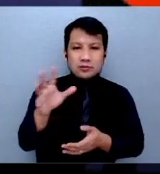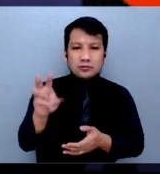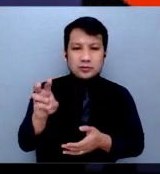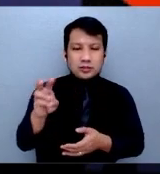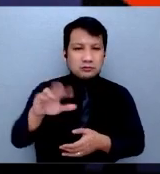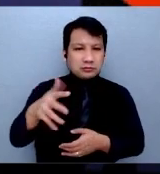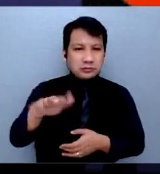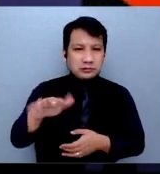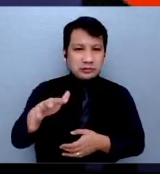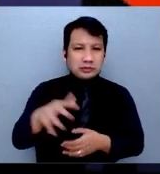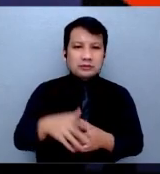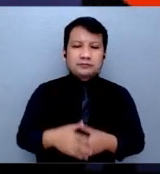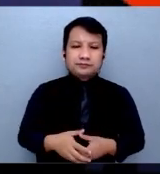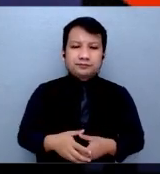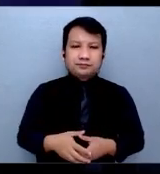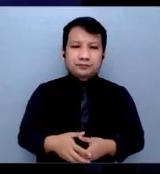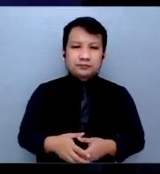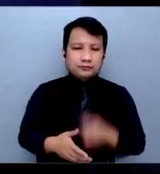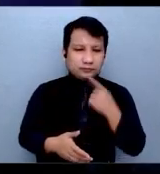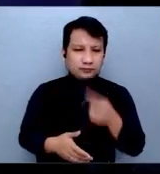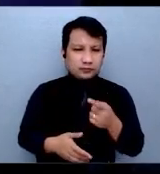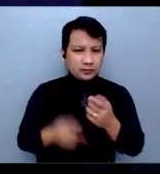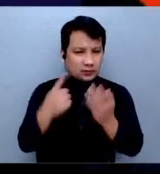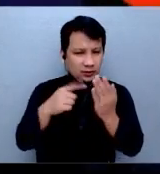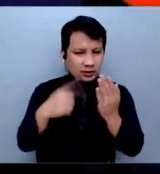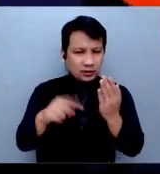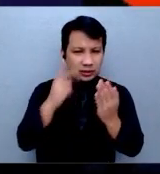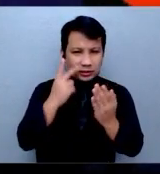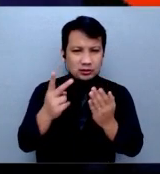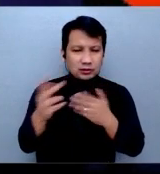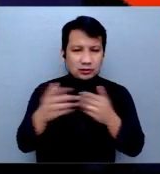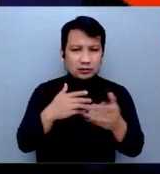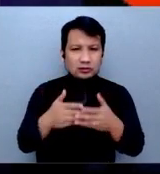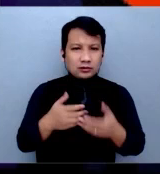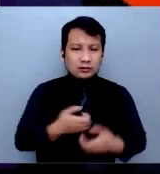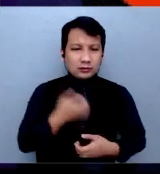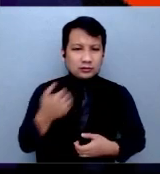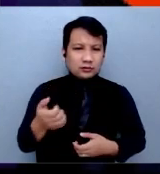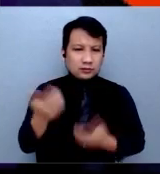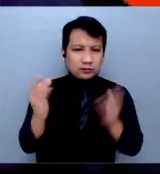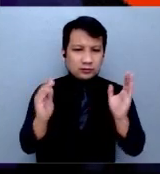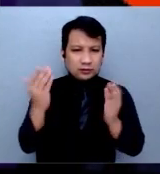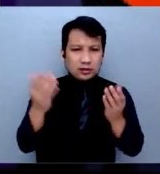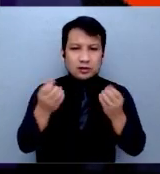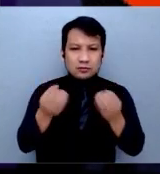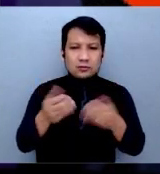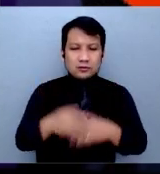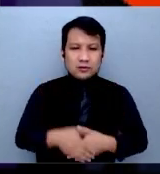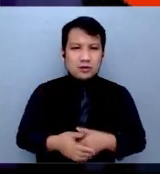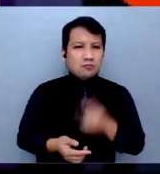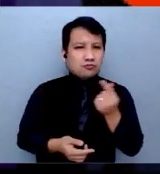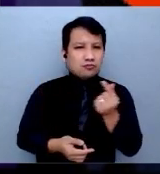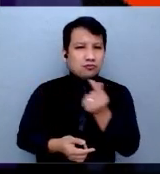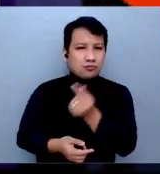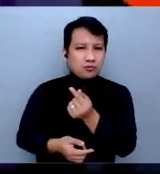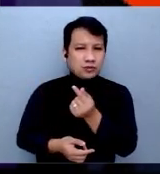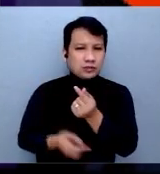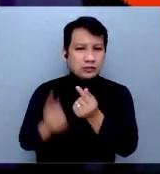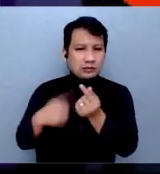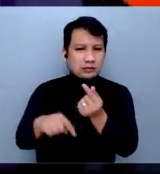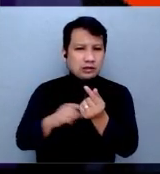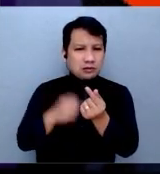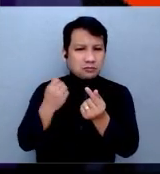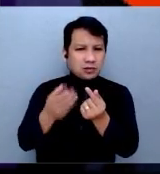56% ang neutral. Kung sisilipin naman natin ang emotional comparisons, marami ang pumuso. Kapansin-pansin